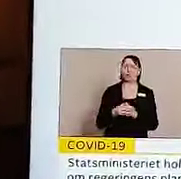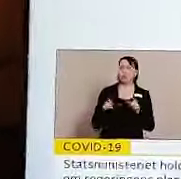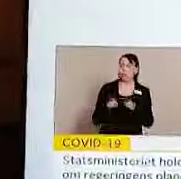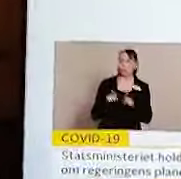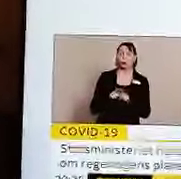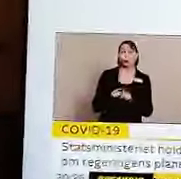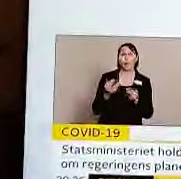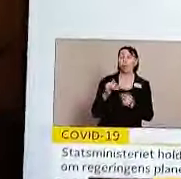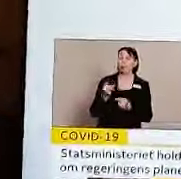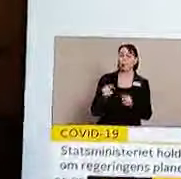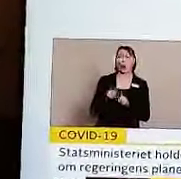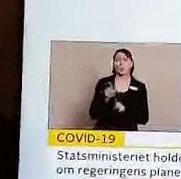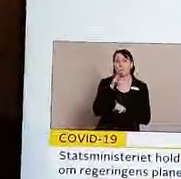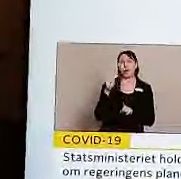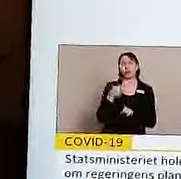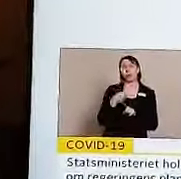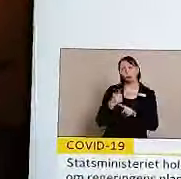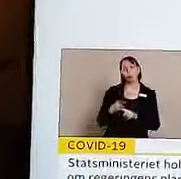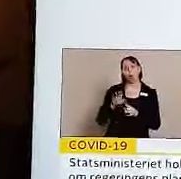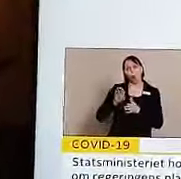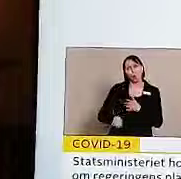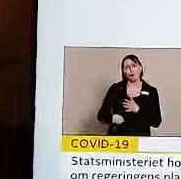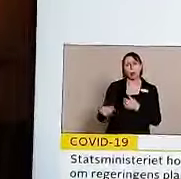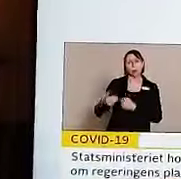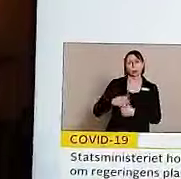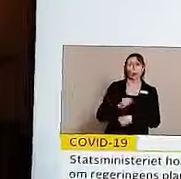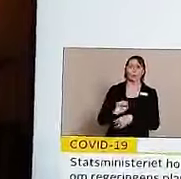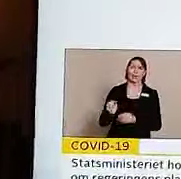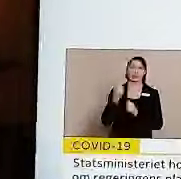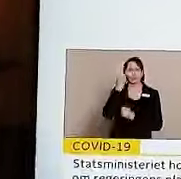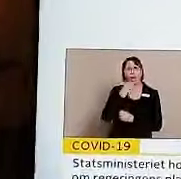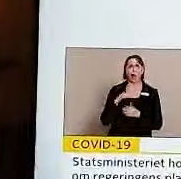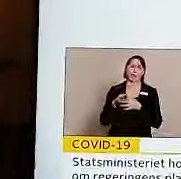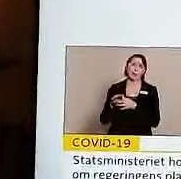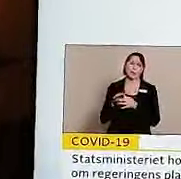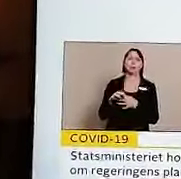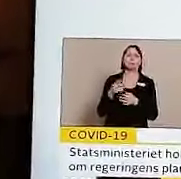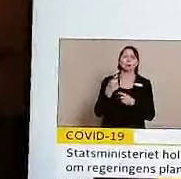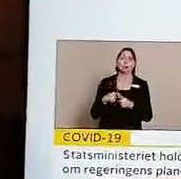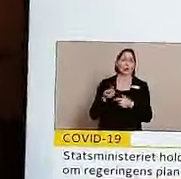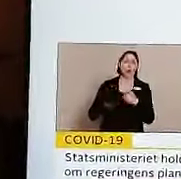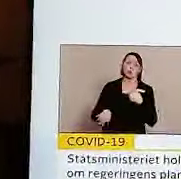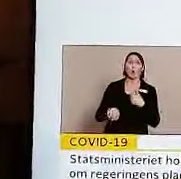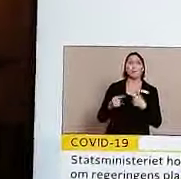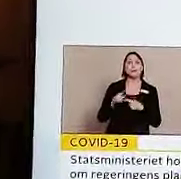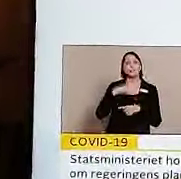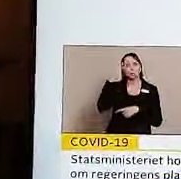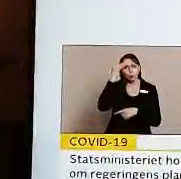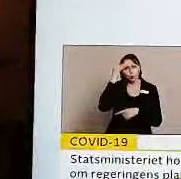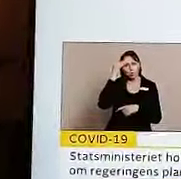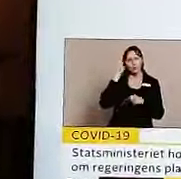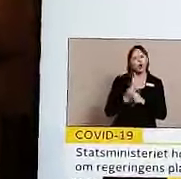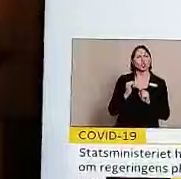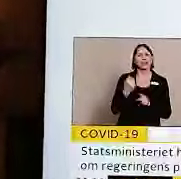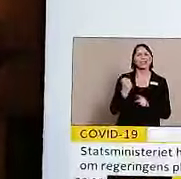يعني الولاء للكادر الطبي على أنهم كلهم يعملون ليلا